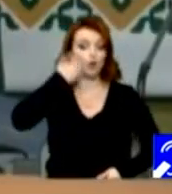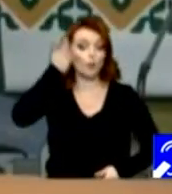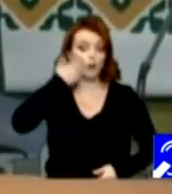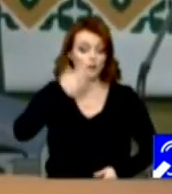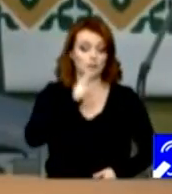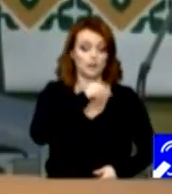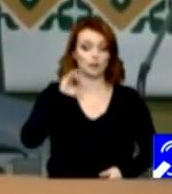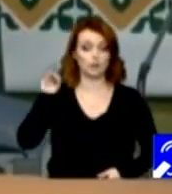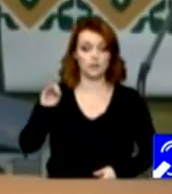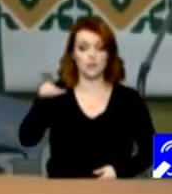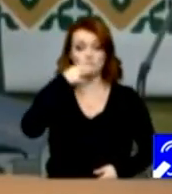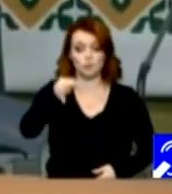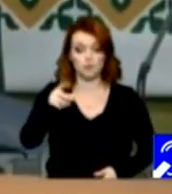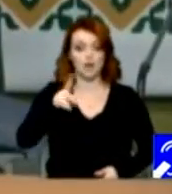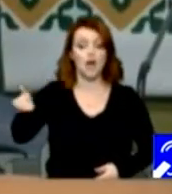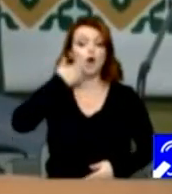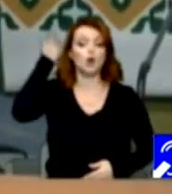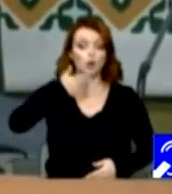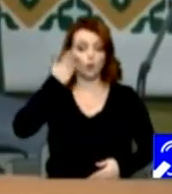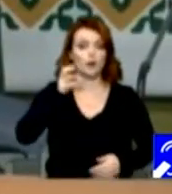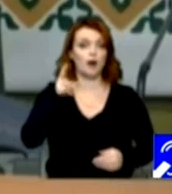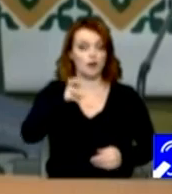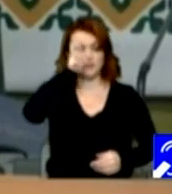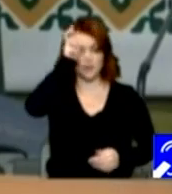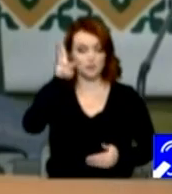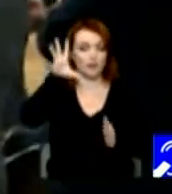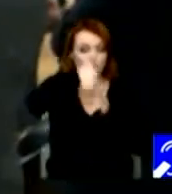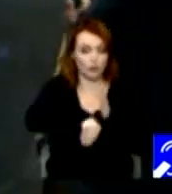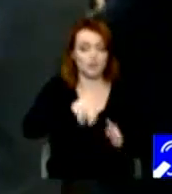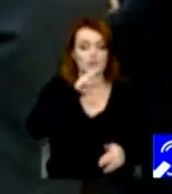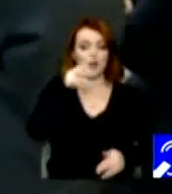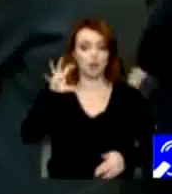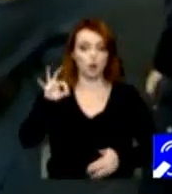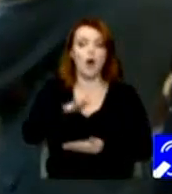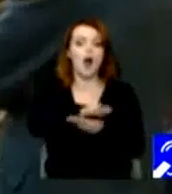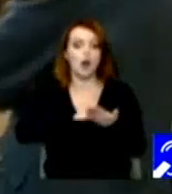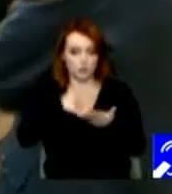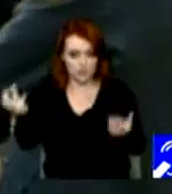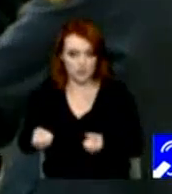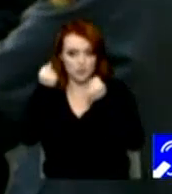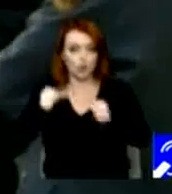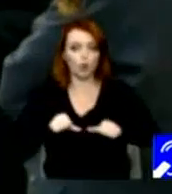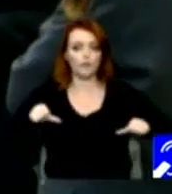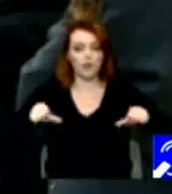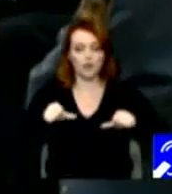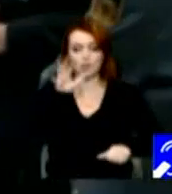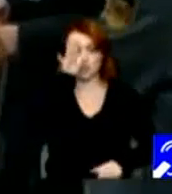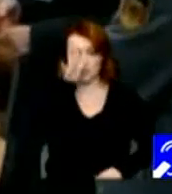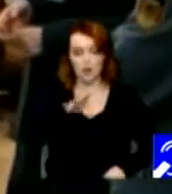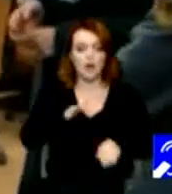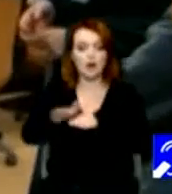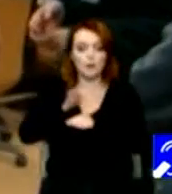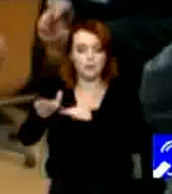Daniel Ioniță a subliniat că România în calitate de stat membru al Nato va continua să sprijine guvernul de la Chișinău în